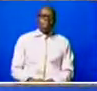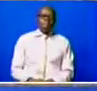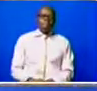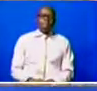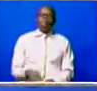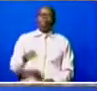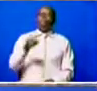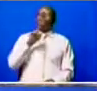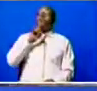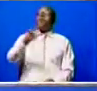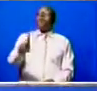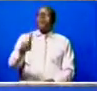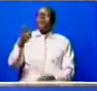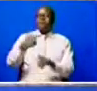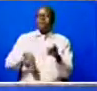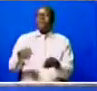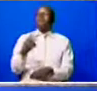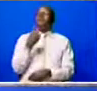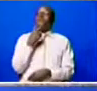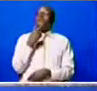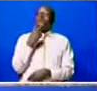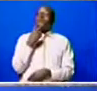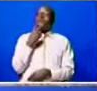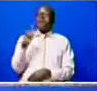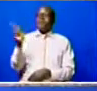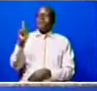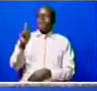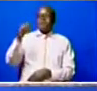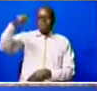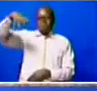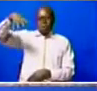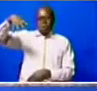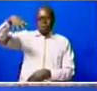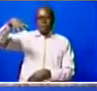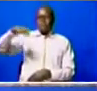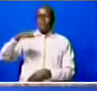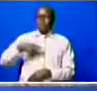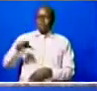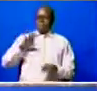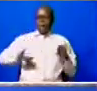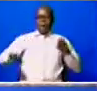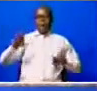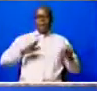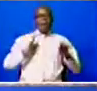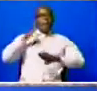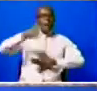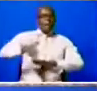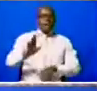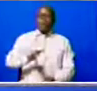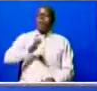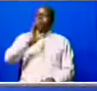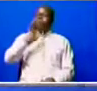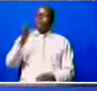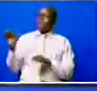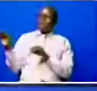Ilani hiyo iliyotolewa siku ya Jumanne na waziri Charles Keter wa kawi imezua hofu kwa familia nyingi baada ya maji hayo